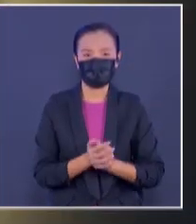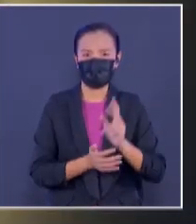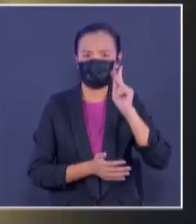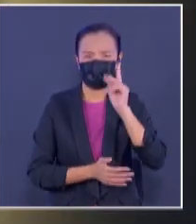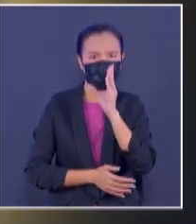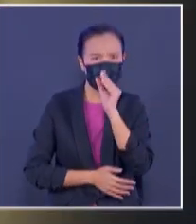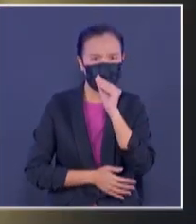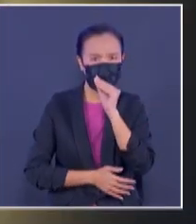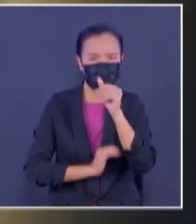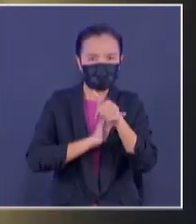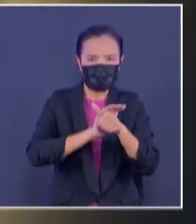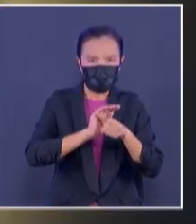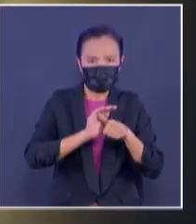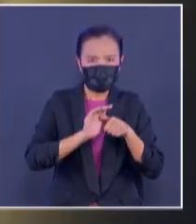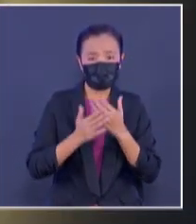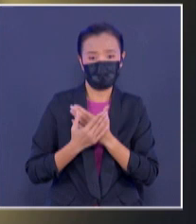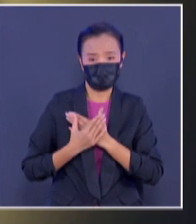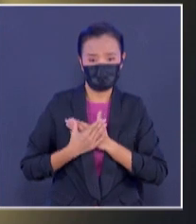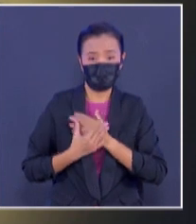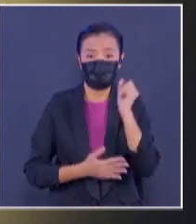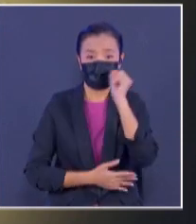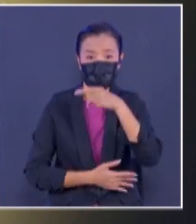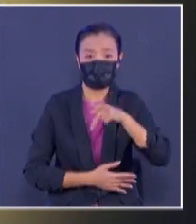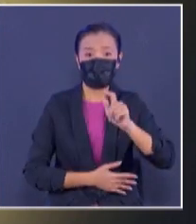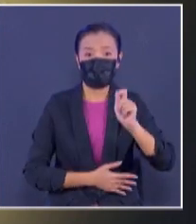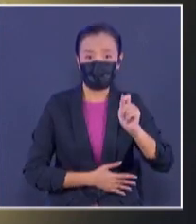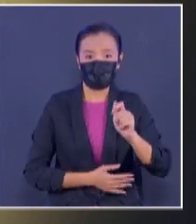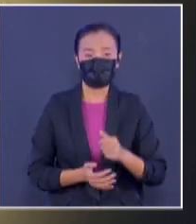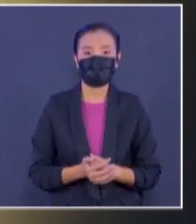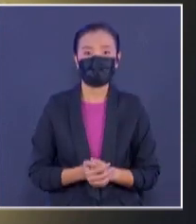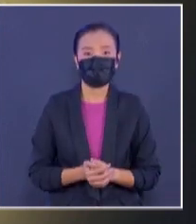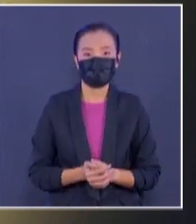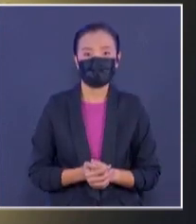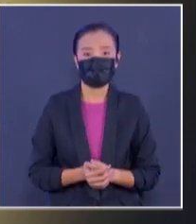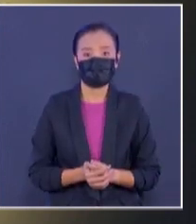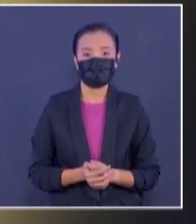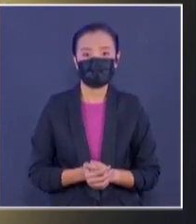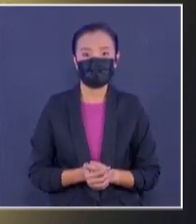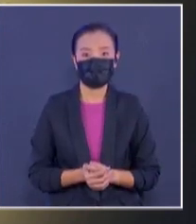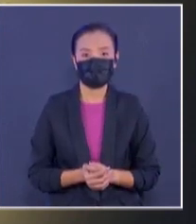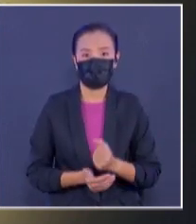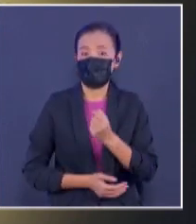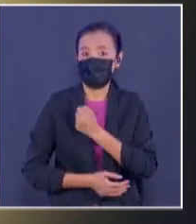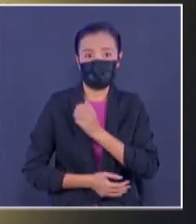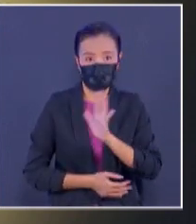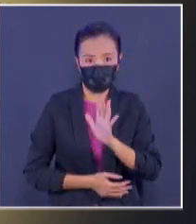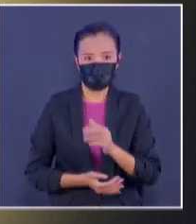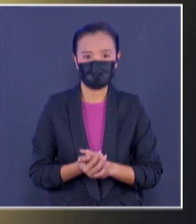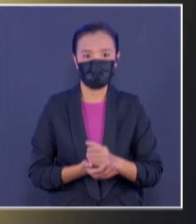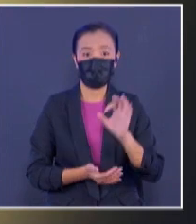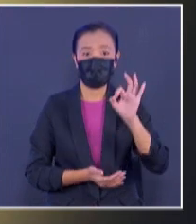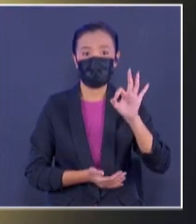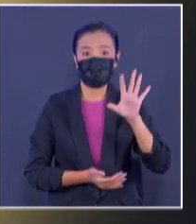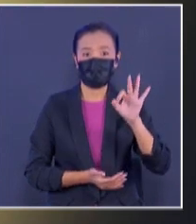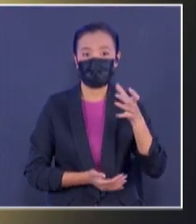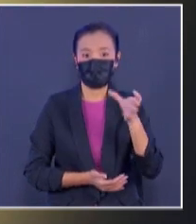าว่าเธอกำลังแอบซุ่มปลูกต้นรักกับนักร้องหนุ่มปออานนท์อยู่ค่ะงานนี้นะคะก็ทำเอาสาวแพททนไม่ไหวออกมาไลฟ์สดเค